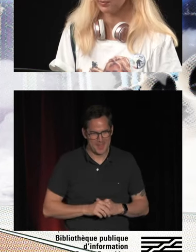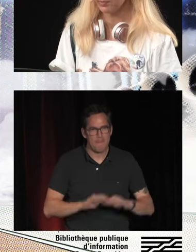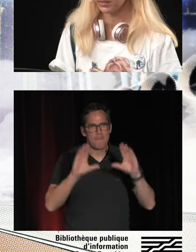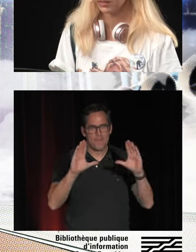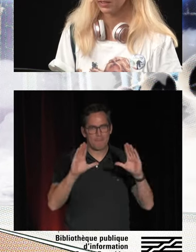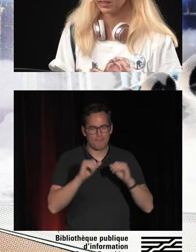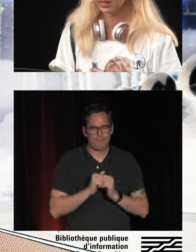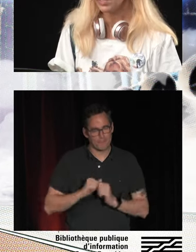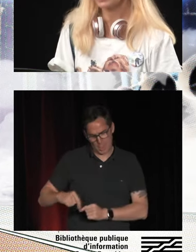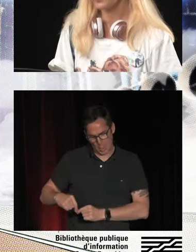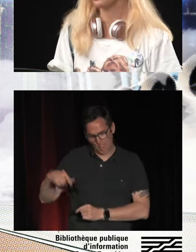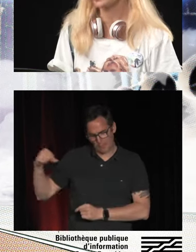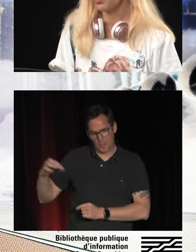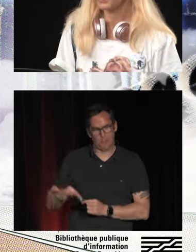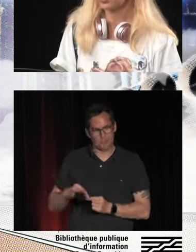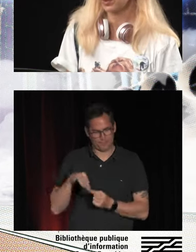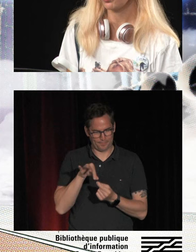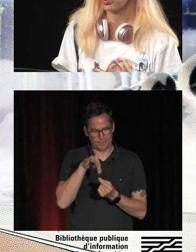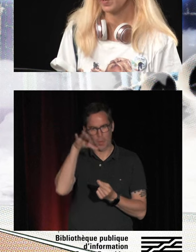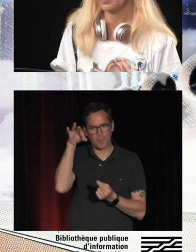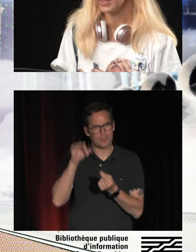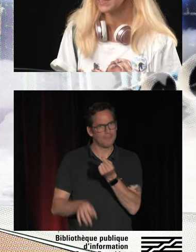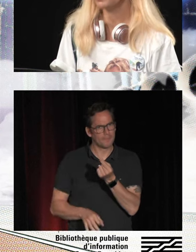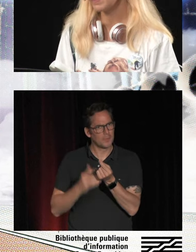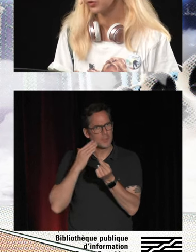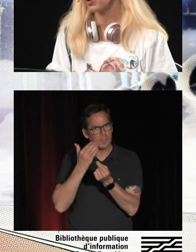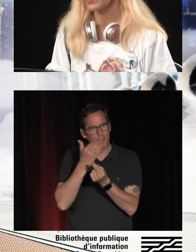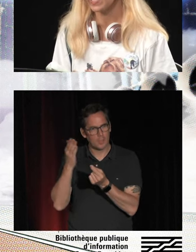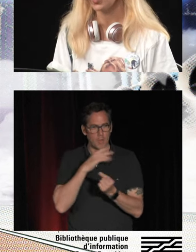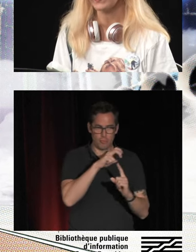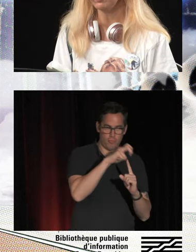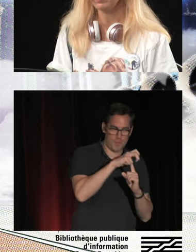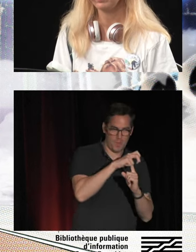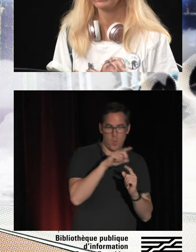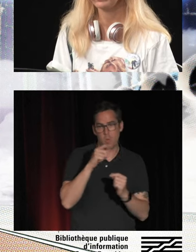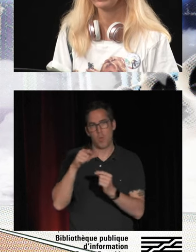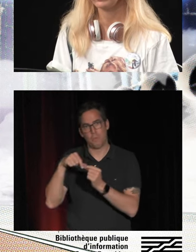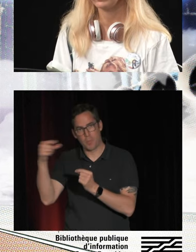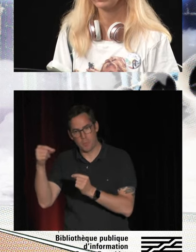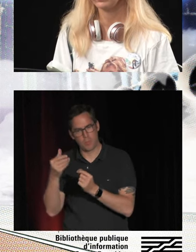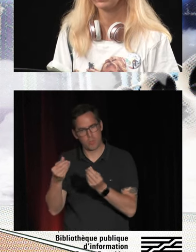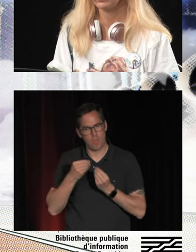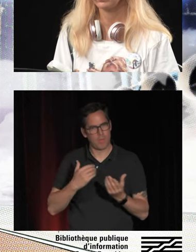Expliquez la plume. Ah oui, donc il y a les plumes et les champignons sur Super Mario Kart qui vous permettent de prendre des raccourcis.